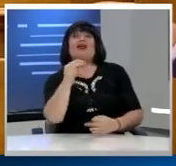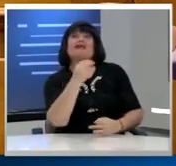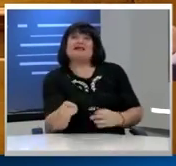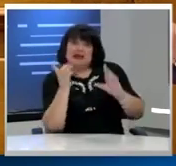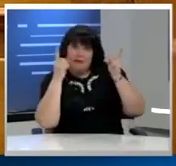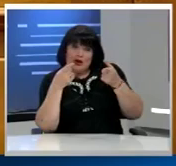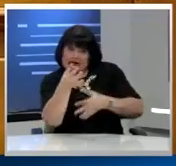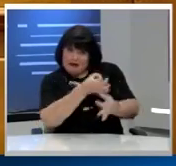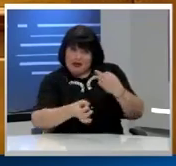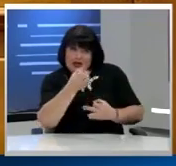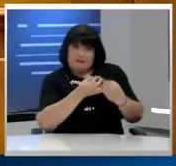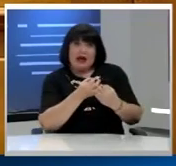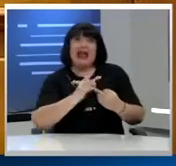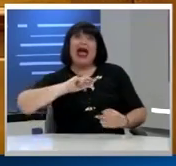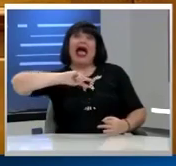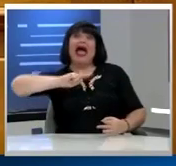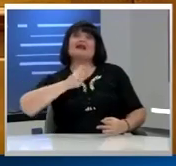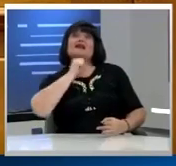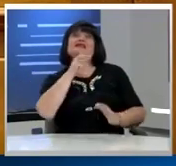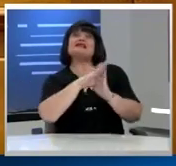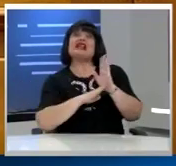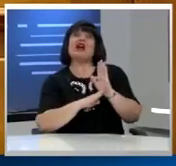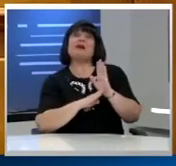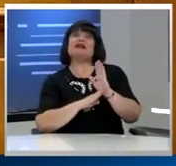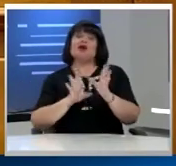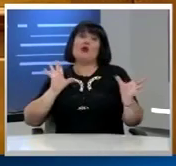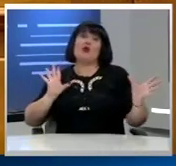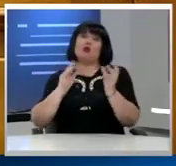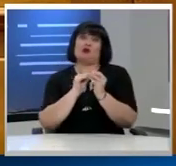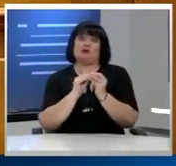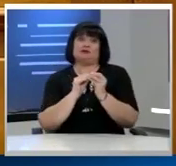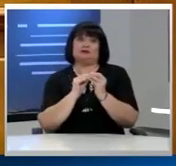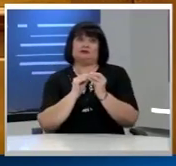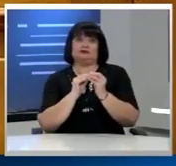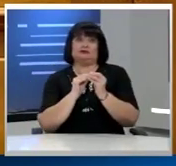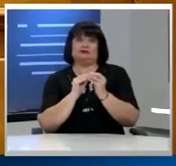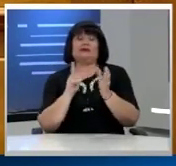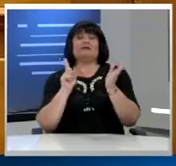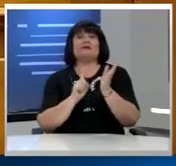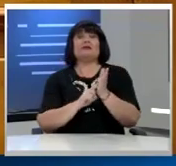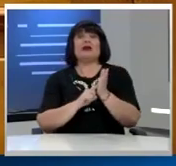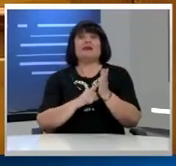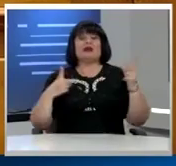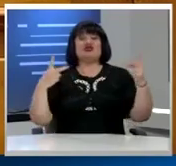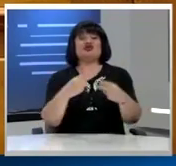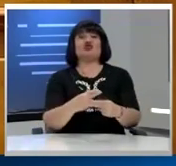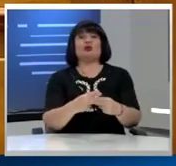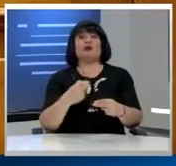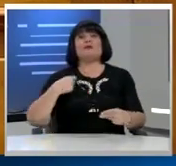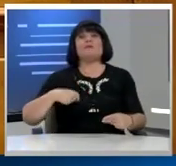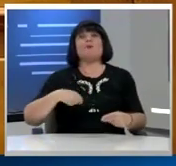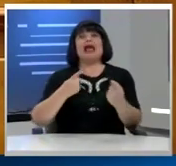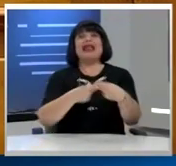τότε ότι είναι αντισυνταγματικό να υπάρχει αναδρομικότητα και να διακοπεί πρόωρα η θητεία μελών